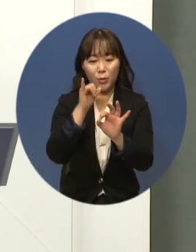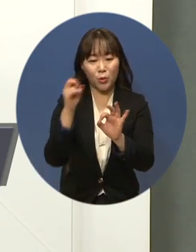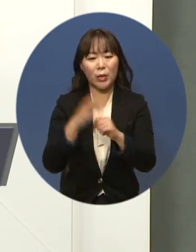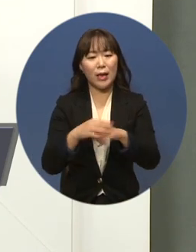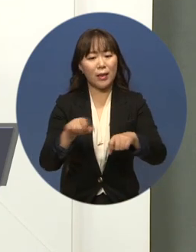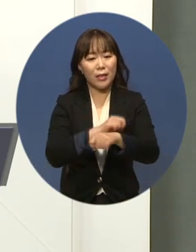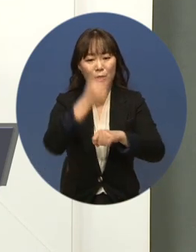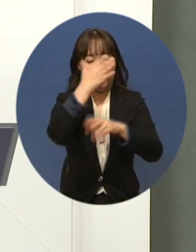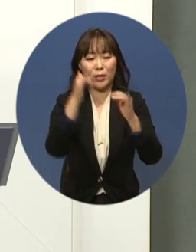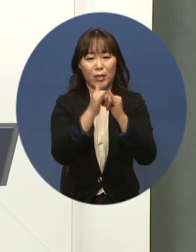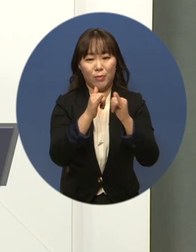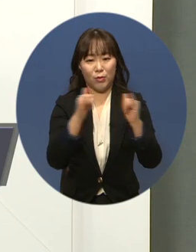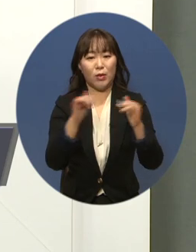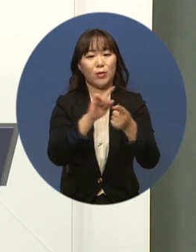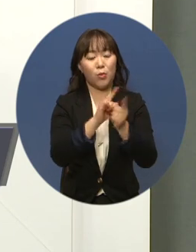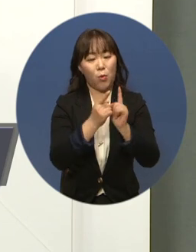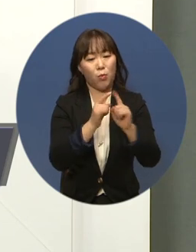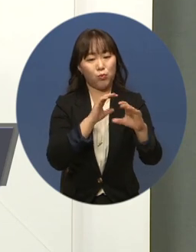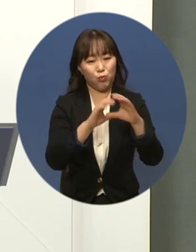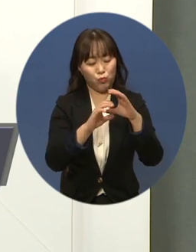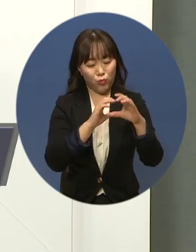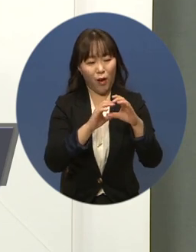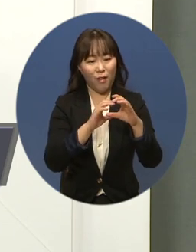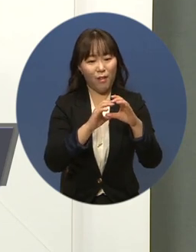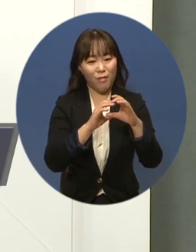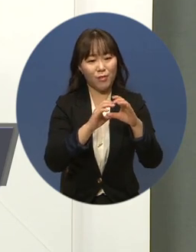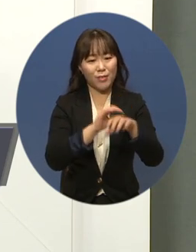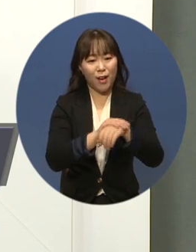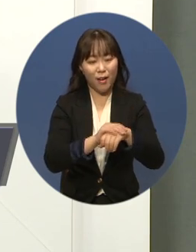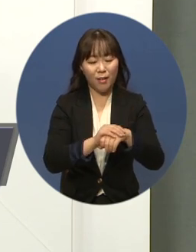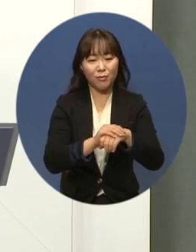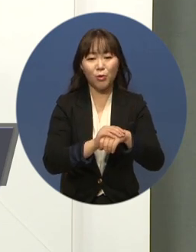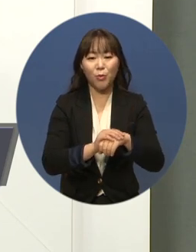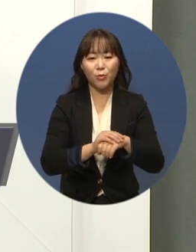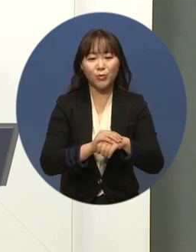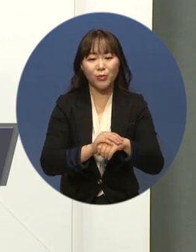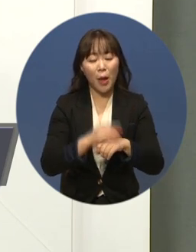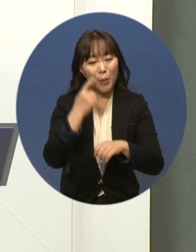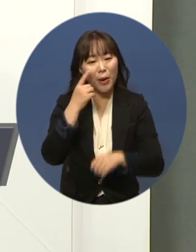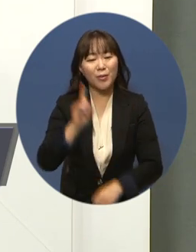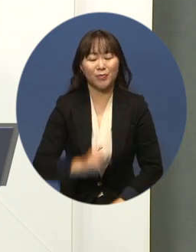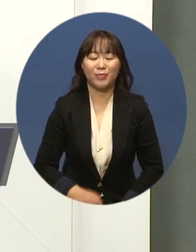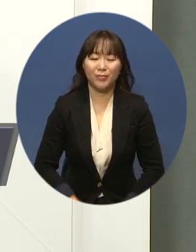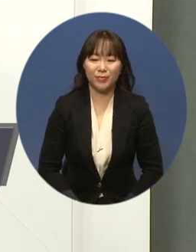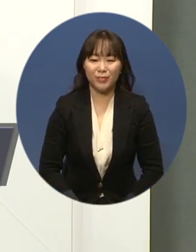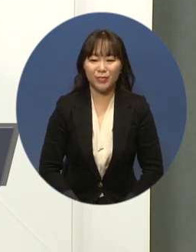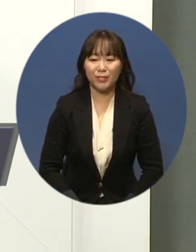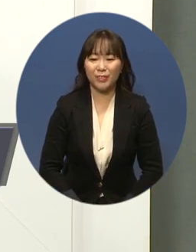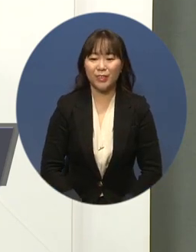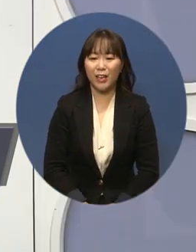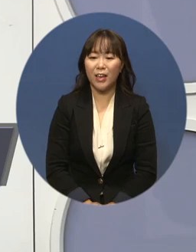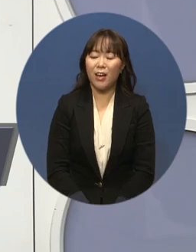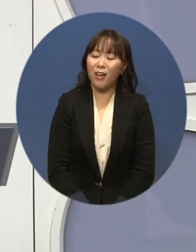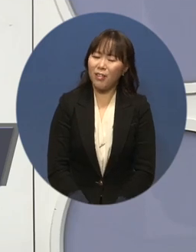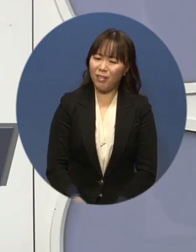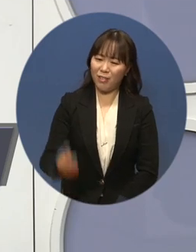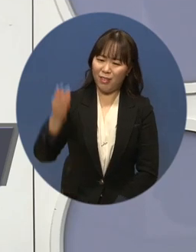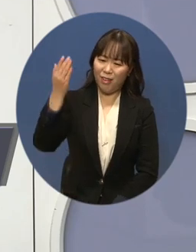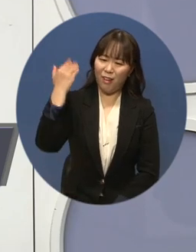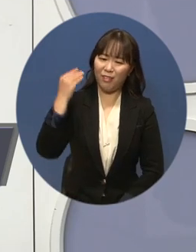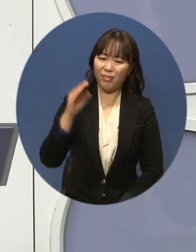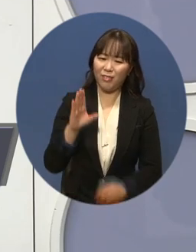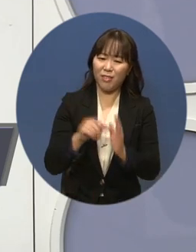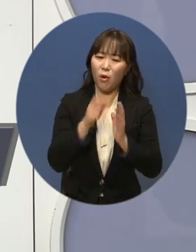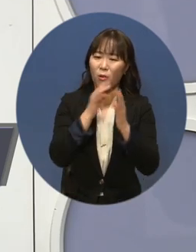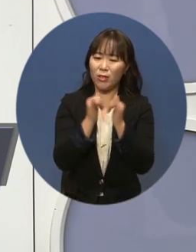특히 젊은층과 소통의 길을 또 열고 하시는데 해보니까 어떻습니까? 과거에는 뭐 좀